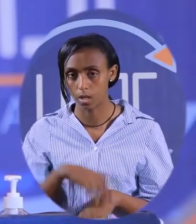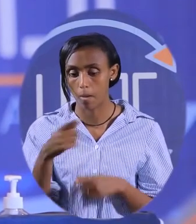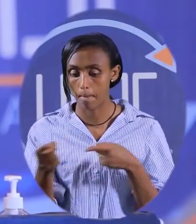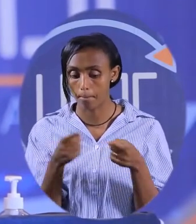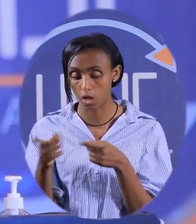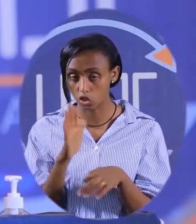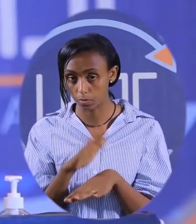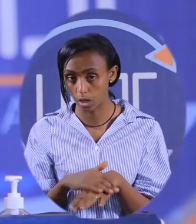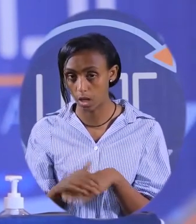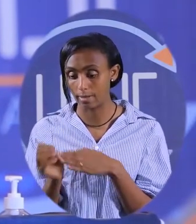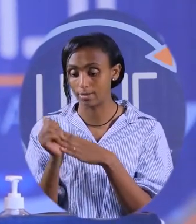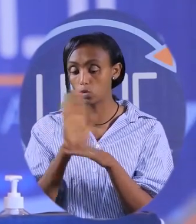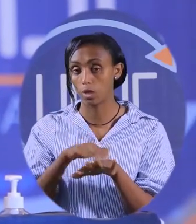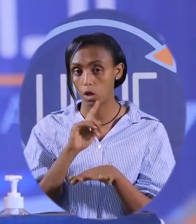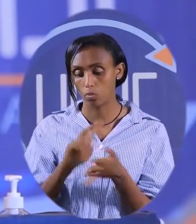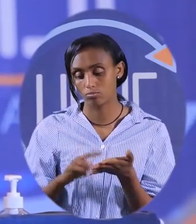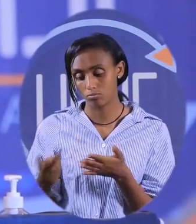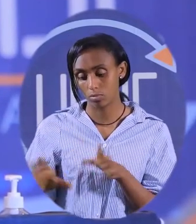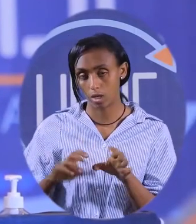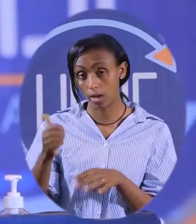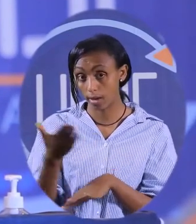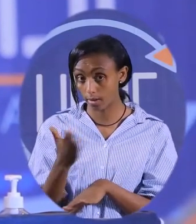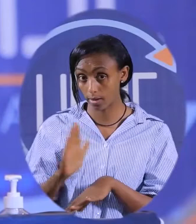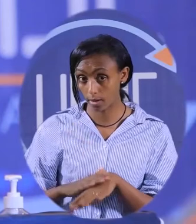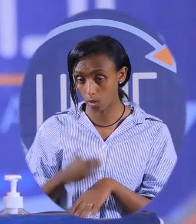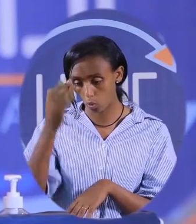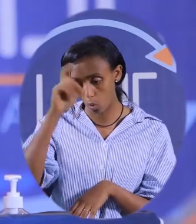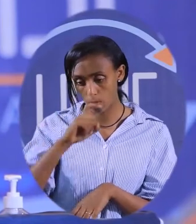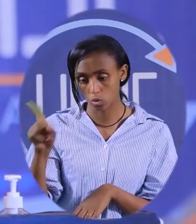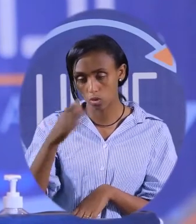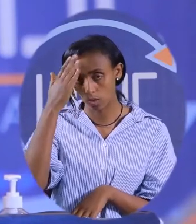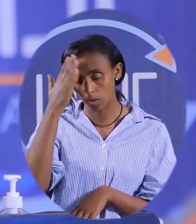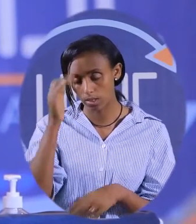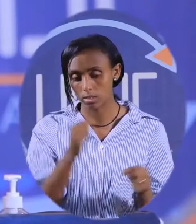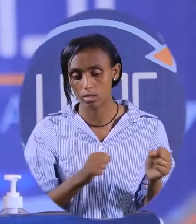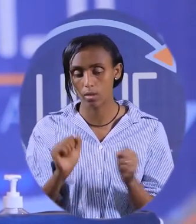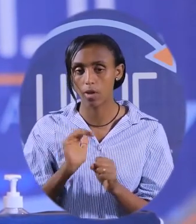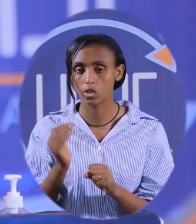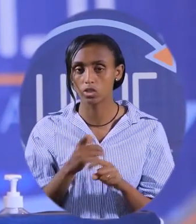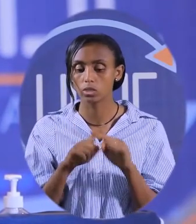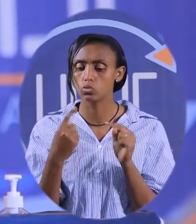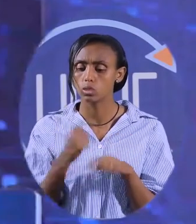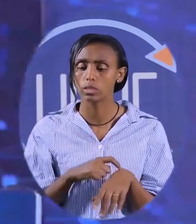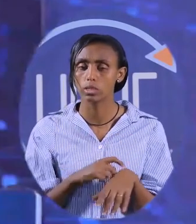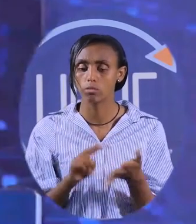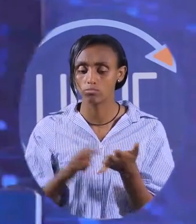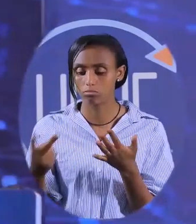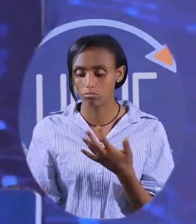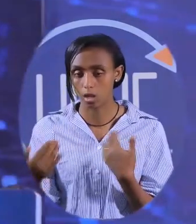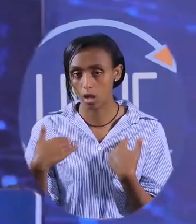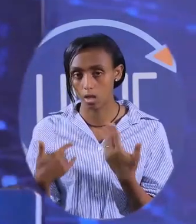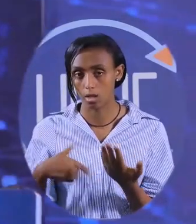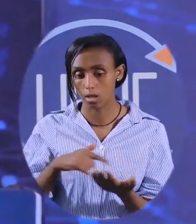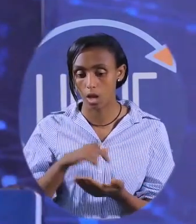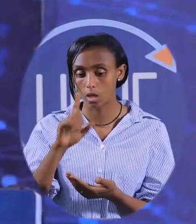ማኔጅመንት ላይ ሊደርሺፕ ላይ ነው ፌል የምናደርገው። ሌሎች ነገሮች ላይ በጣም ጎበዝ እንደሆነ ይታወቃል። ሲስተማችን ግን ሁሌ ፌል ያደርጋል። እኛ